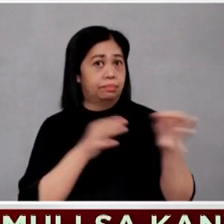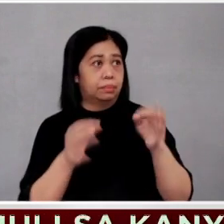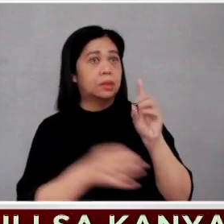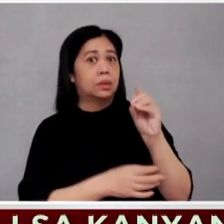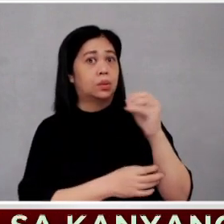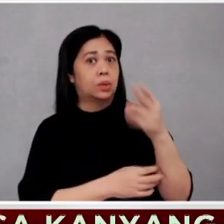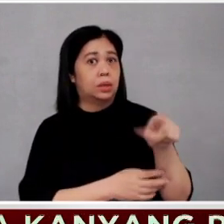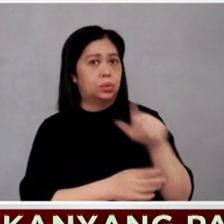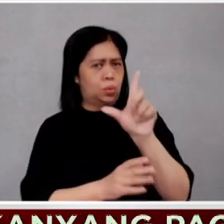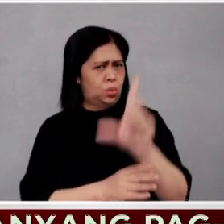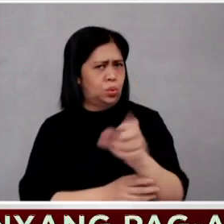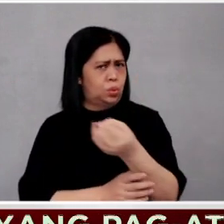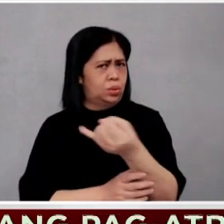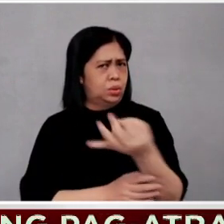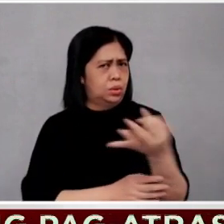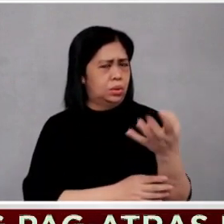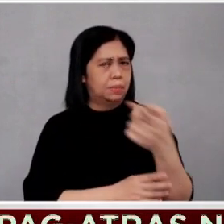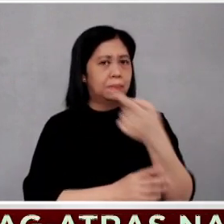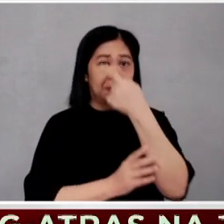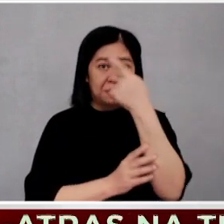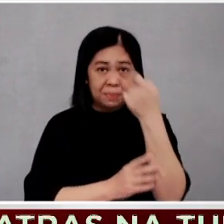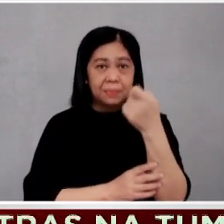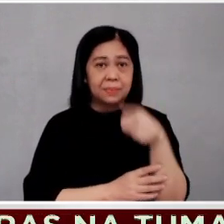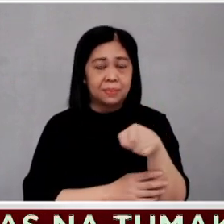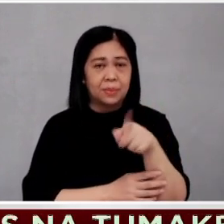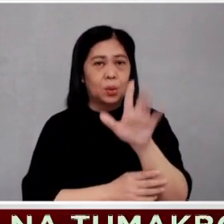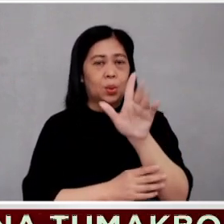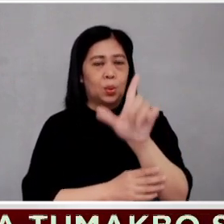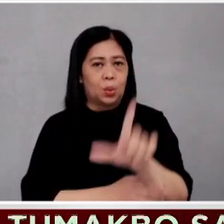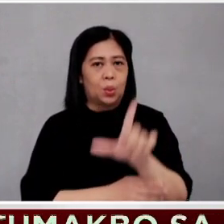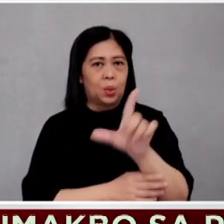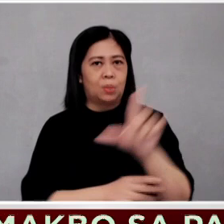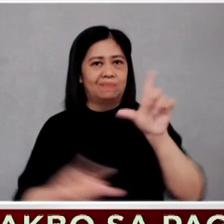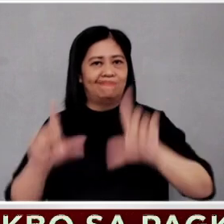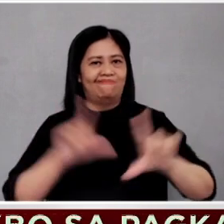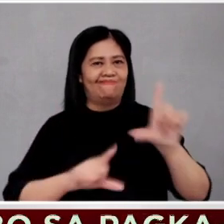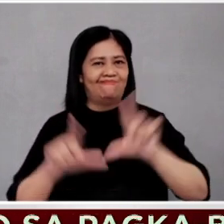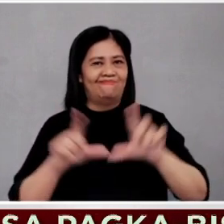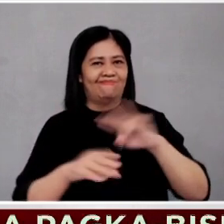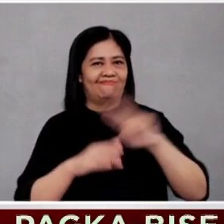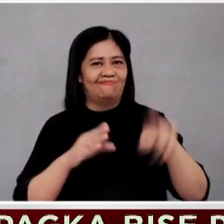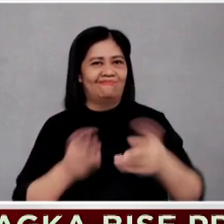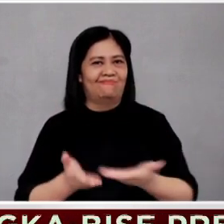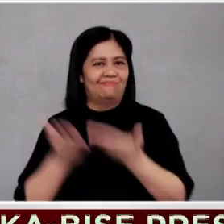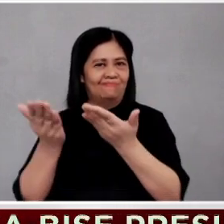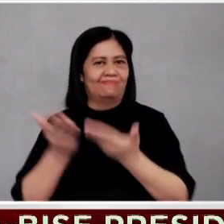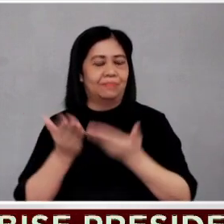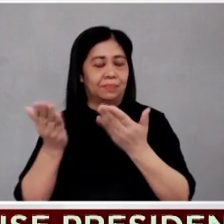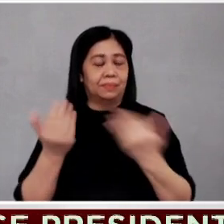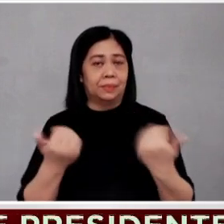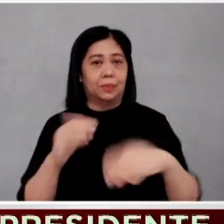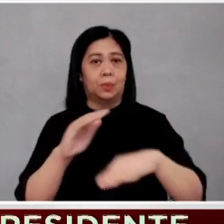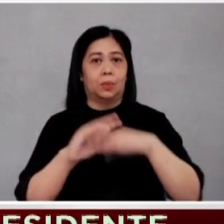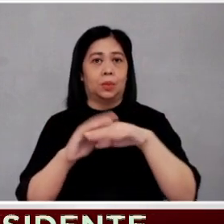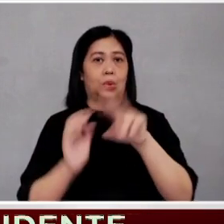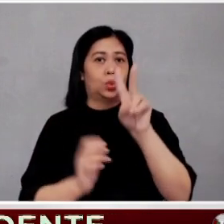ang mababang bilang ng kaso ay dahil sa mababang laboratory output. Sa ngayon, umabot na po sa